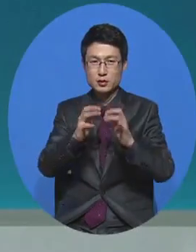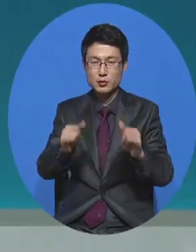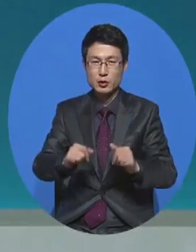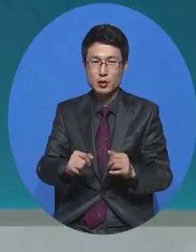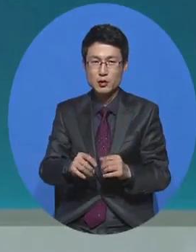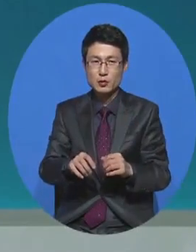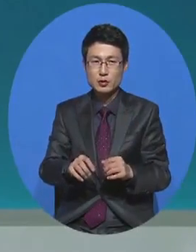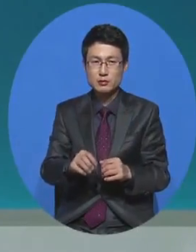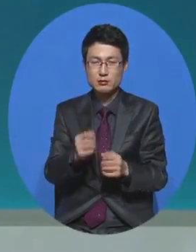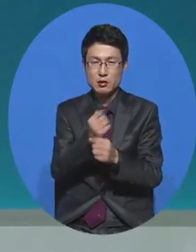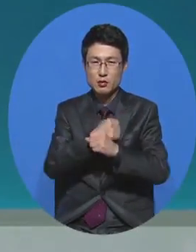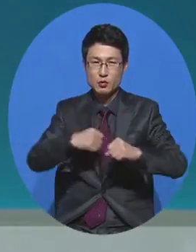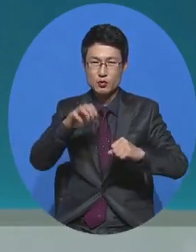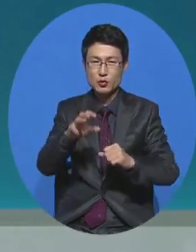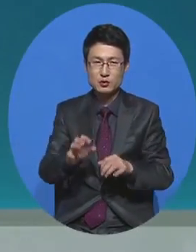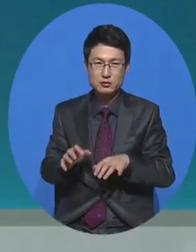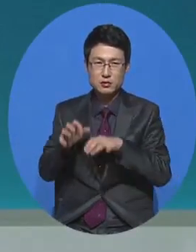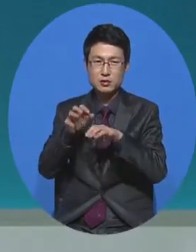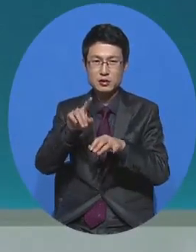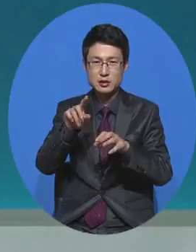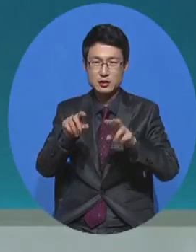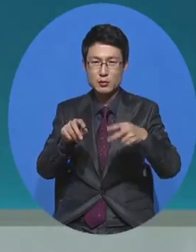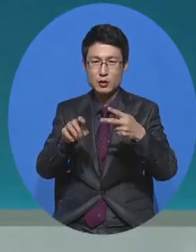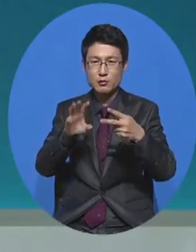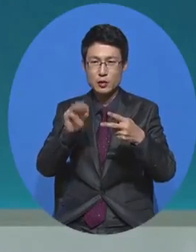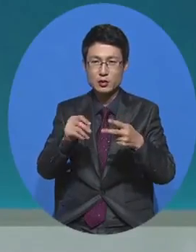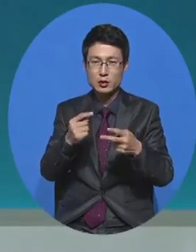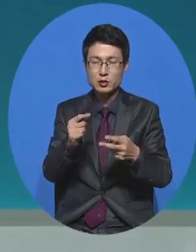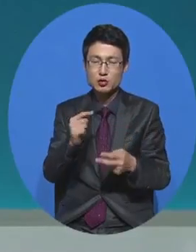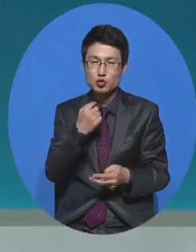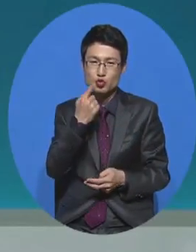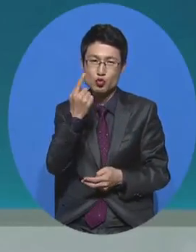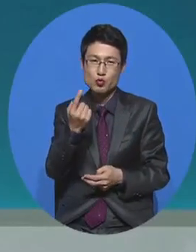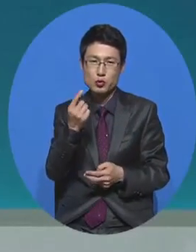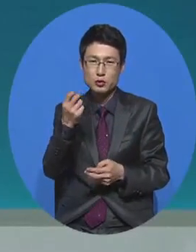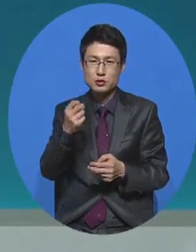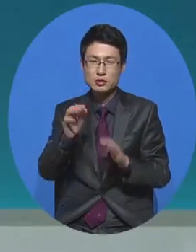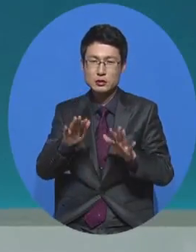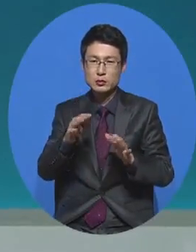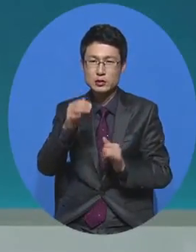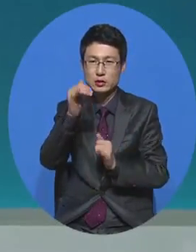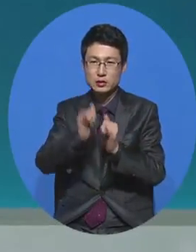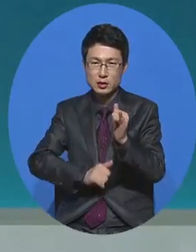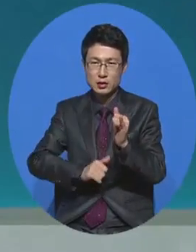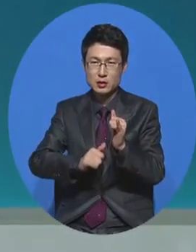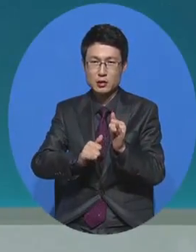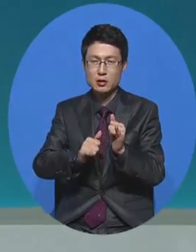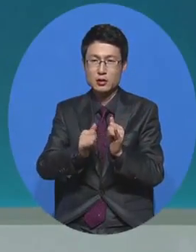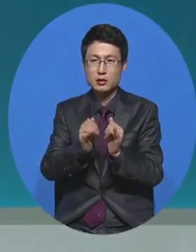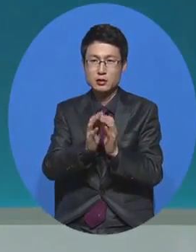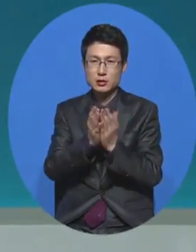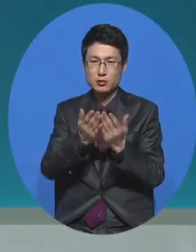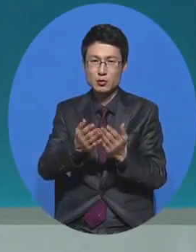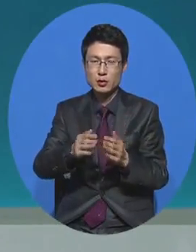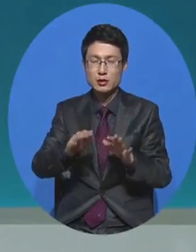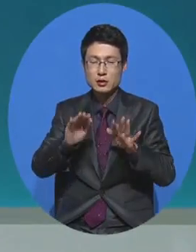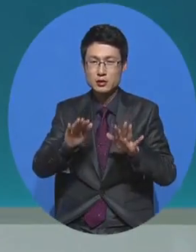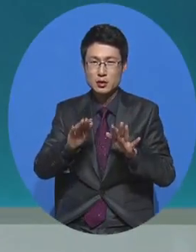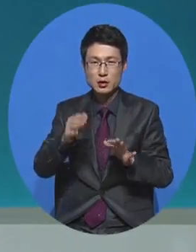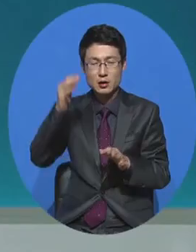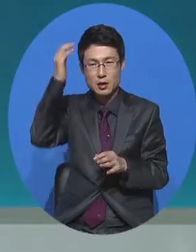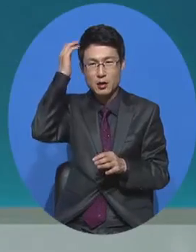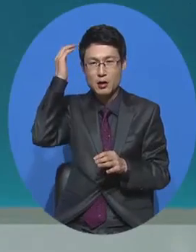광장으로 나서 이 100만 촛불 이게 지금 현재 의 역사 교과서 이고 현재는 대한민국이